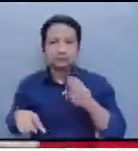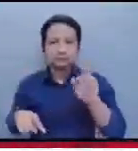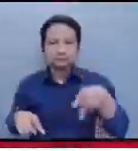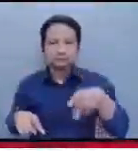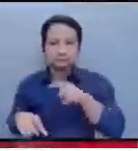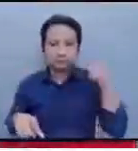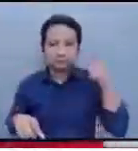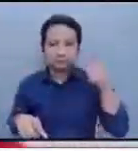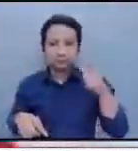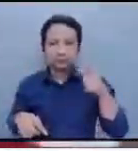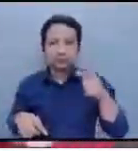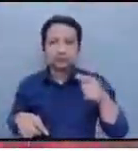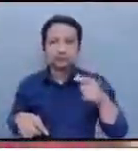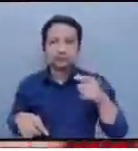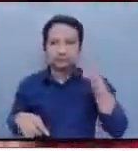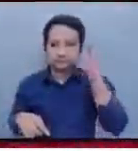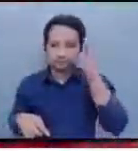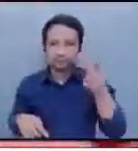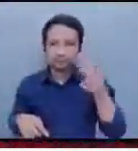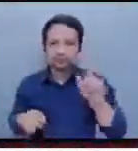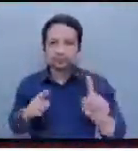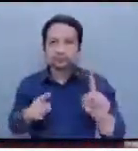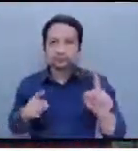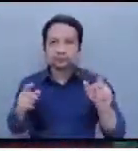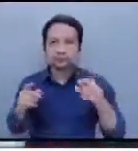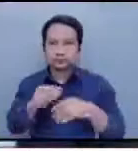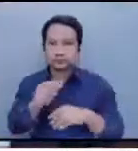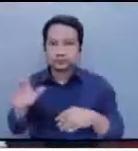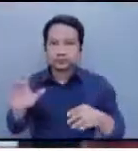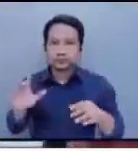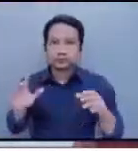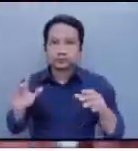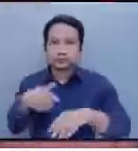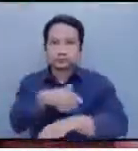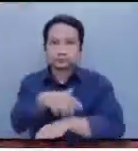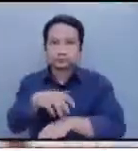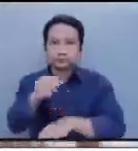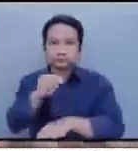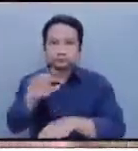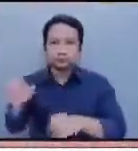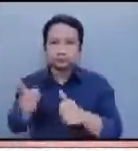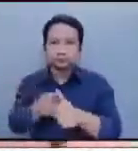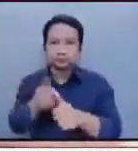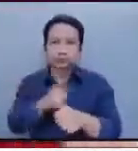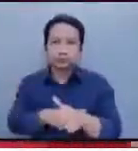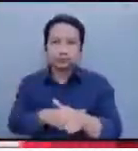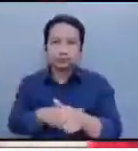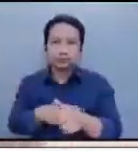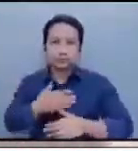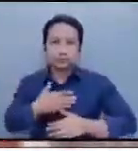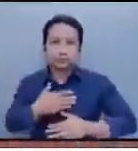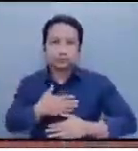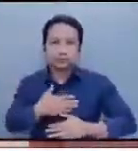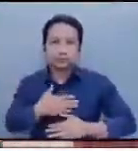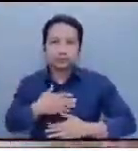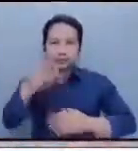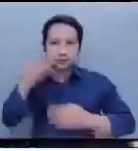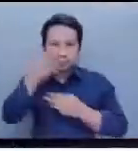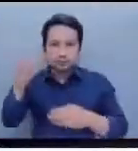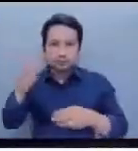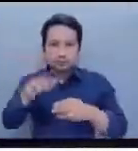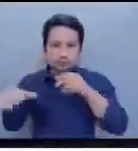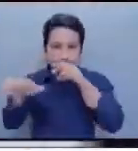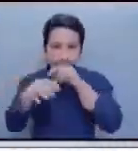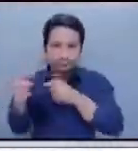Vice President Lenny Robredo sa isang mall sa Makati City. Masaya noong una at para bang isang window shopping lang ang ginagawa